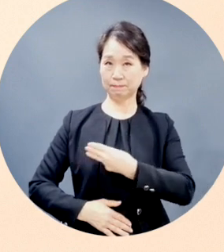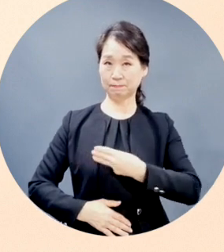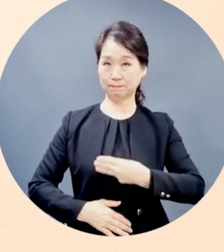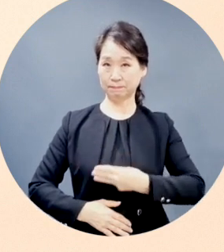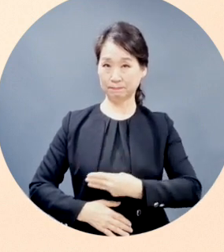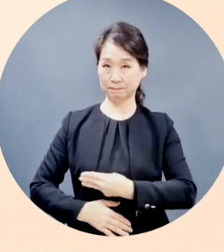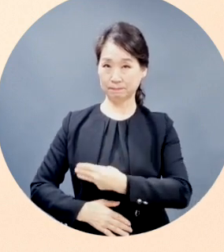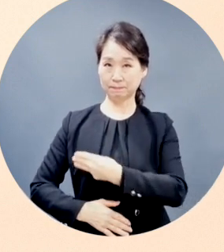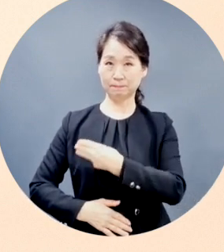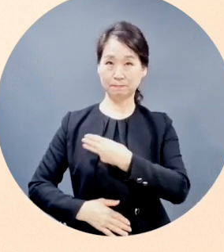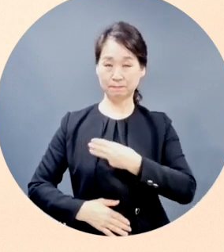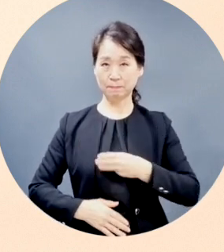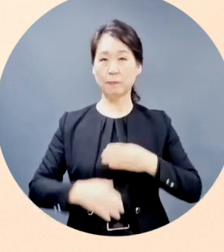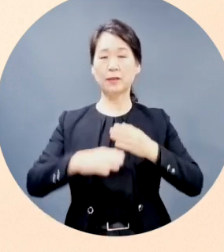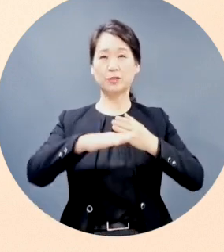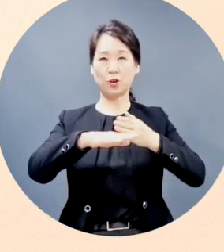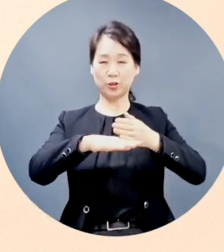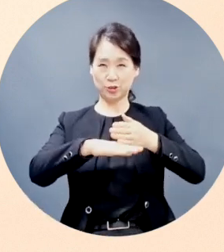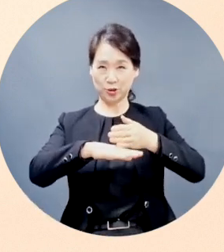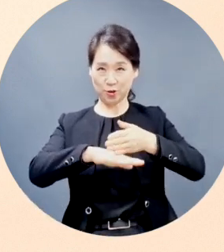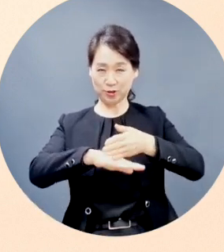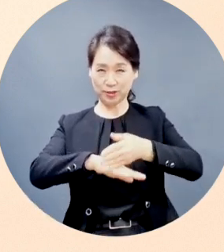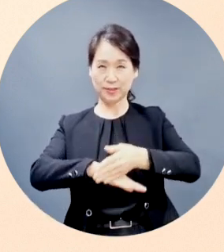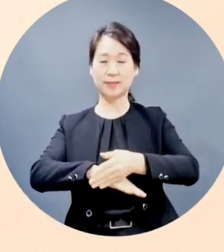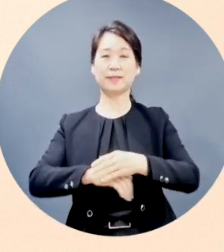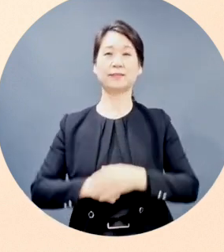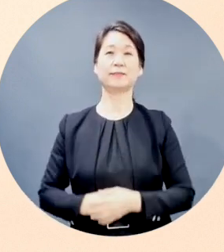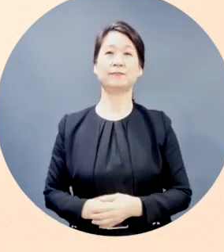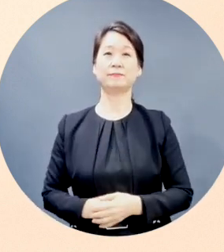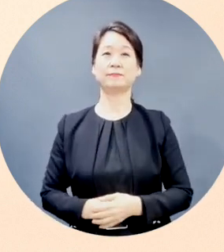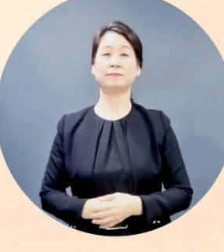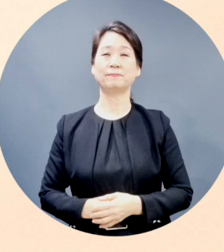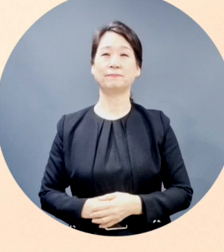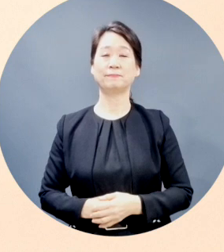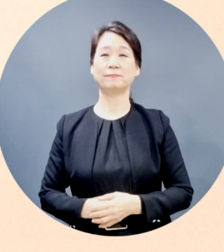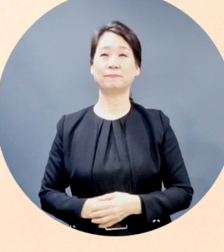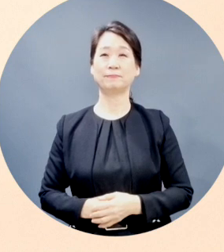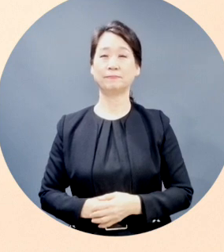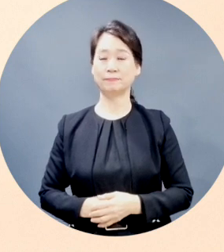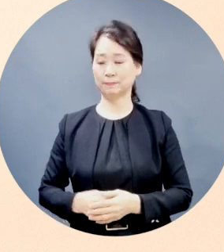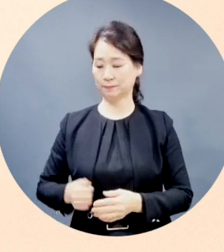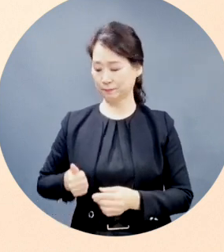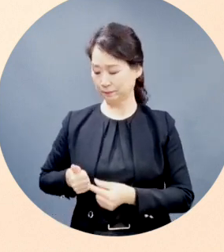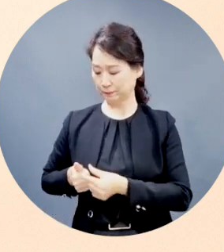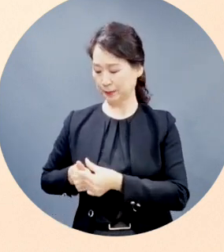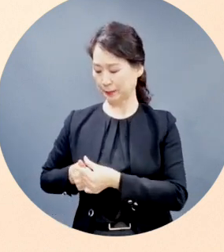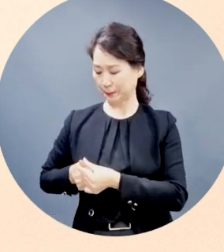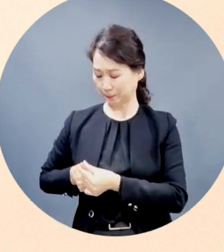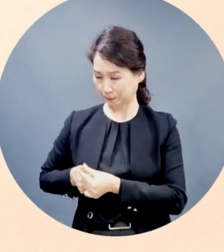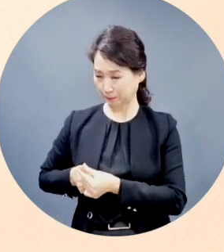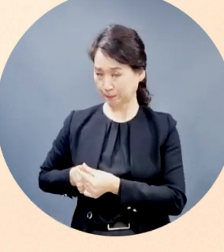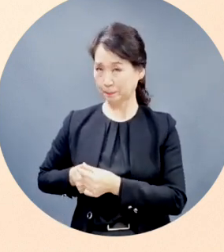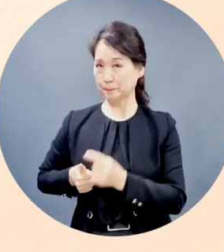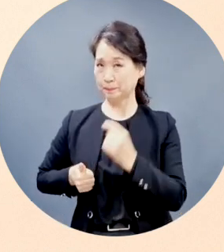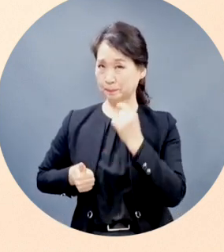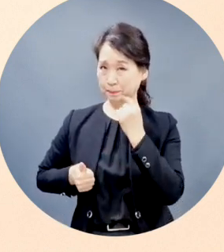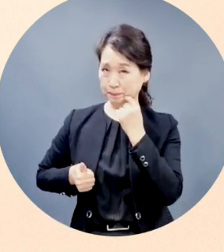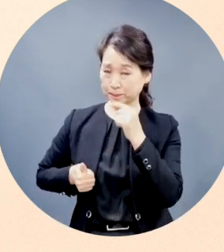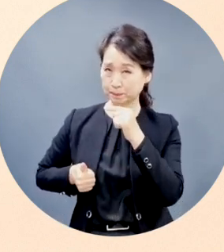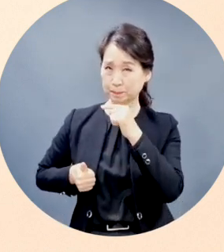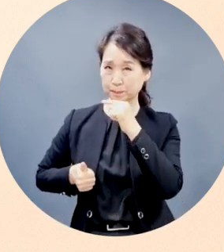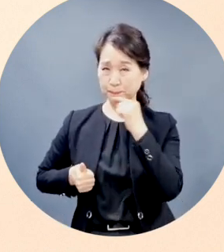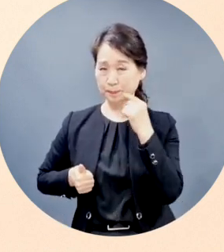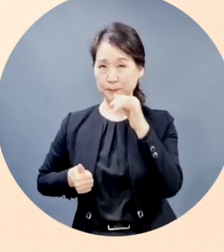유방의 바깥쪽에서부터 유두를 향해 안쪽으로 원을 그리며 천천히 촉진합니다. 그리고 유두를 꼭